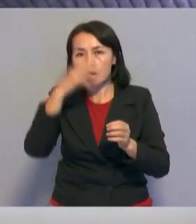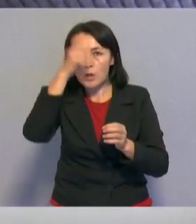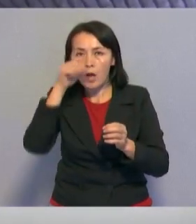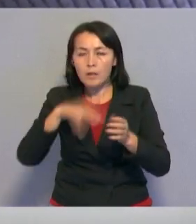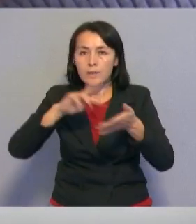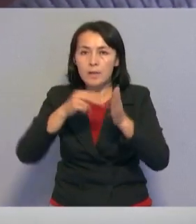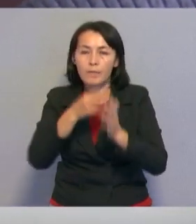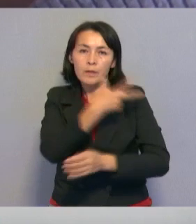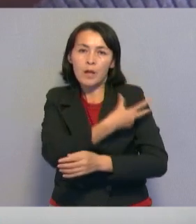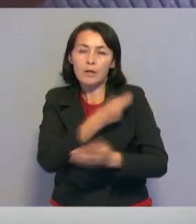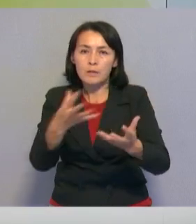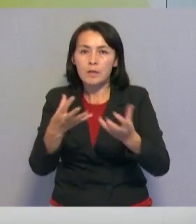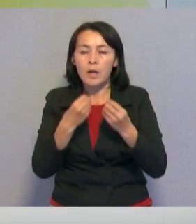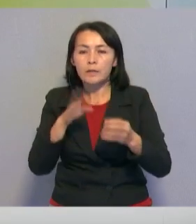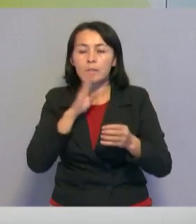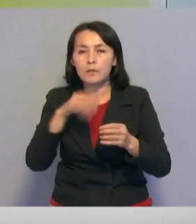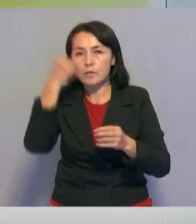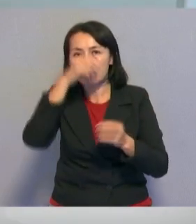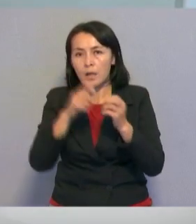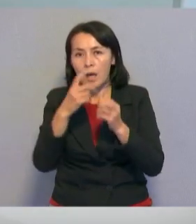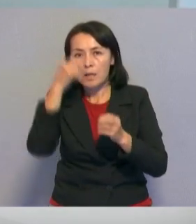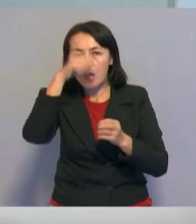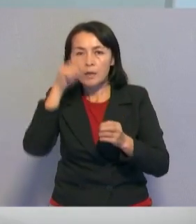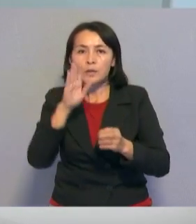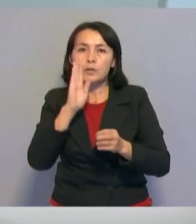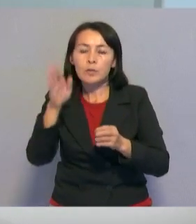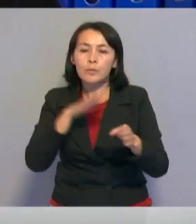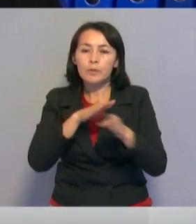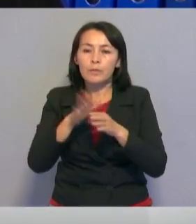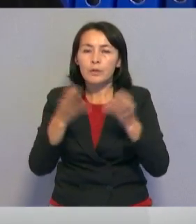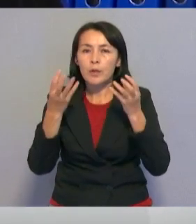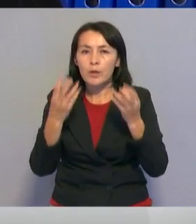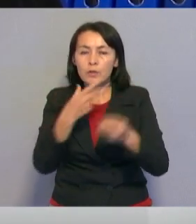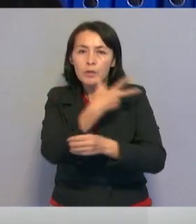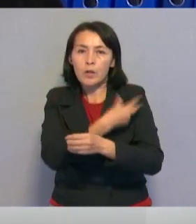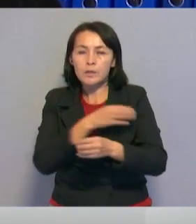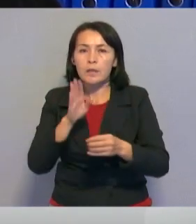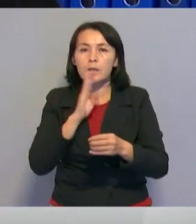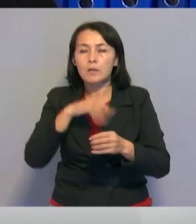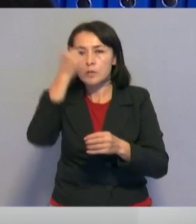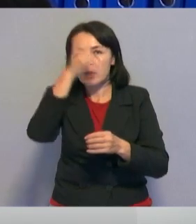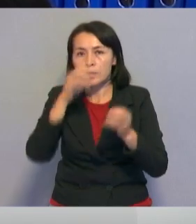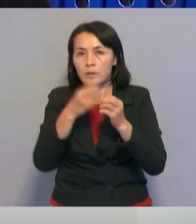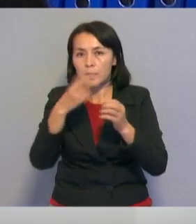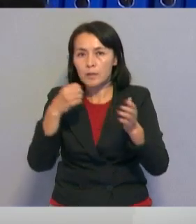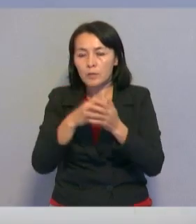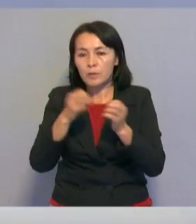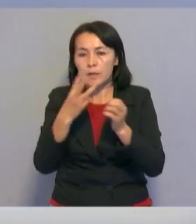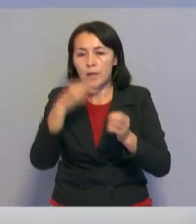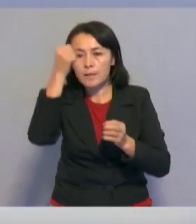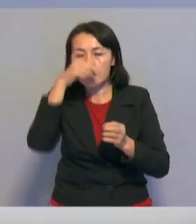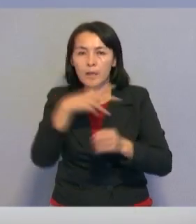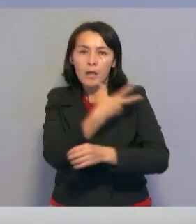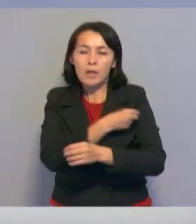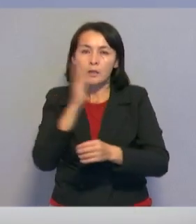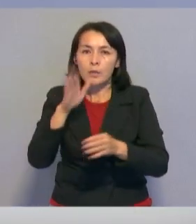года Плановая вакцинация охватит девочек в возрасте 11 лет также будет проведена дополнительная иммунизация для девочек в возрасте от 12 до 13 лет